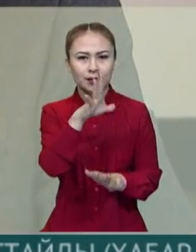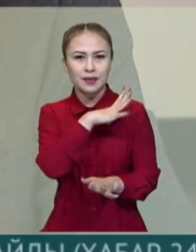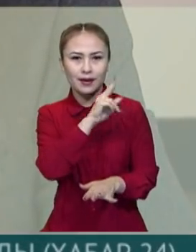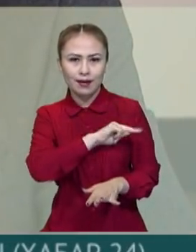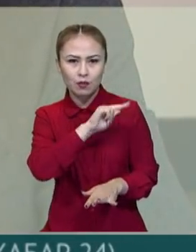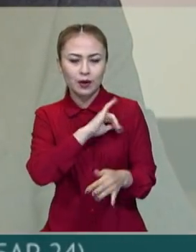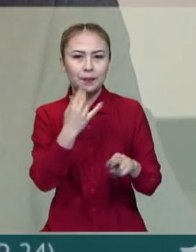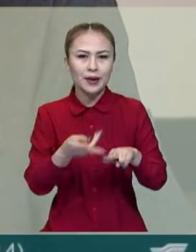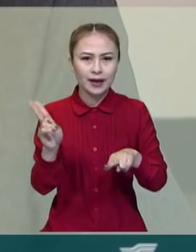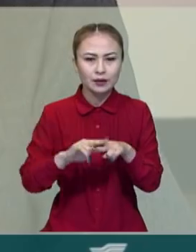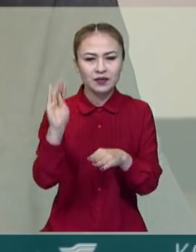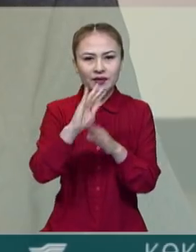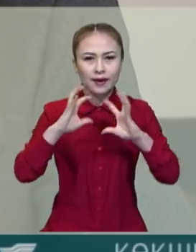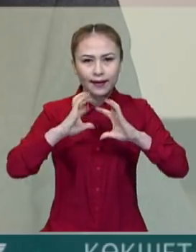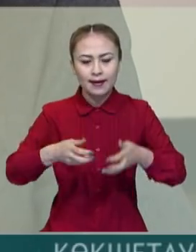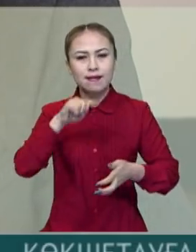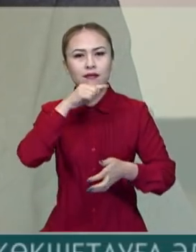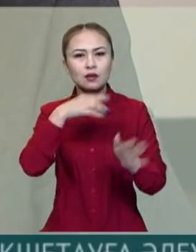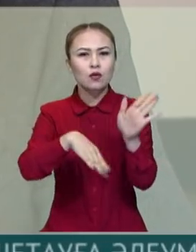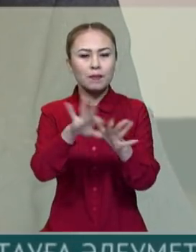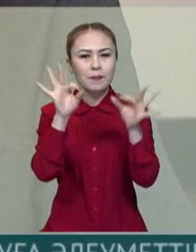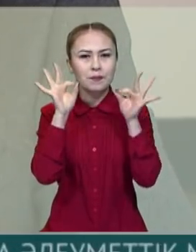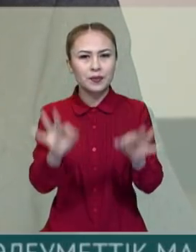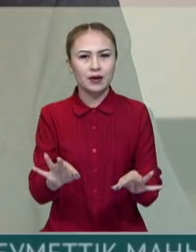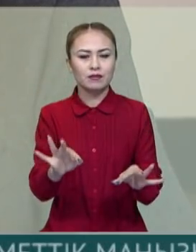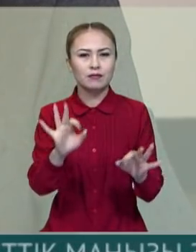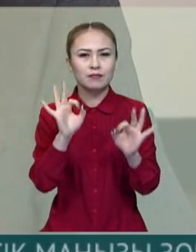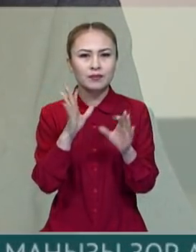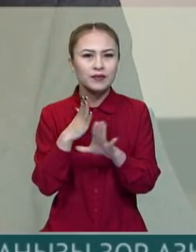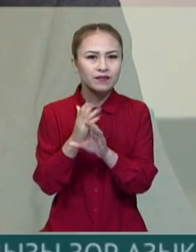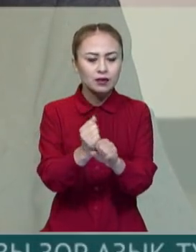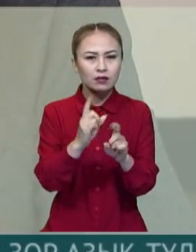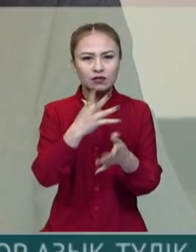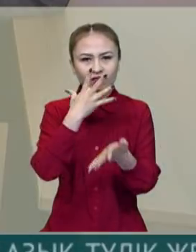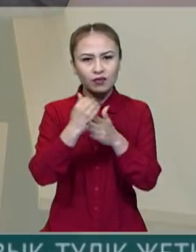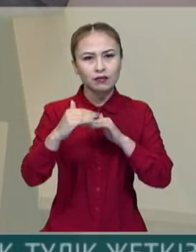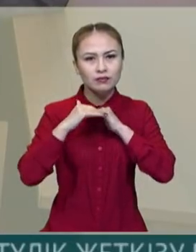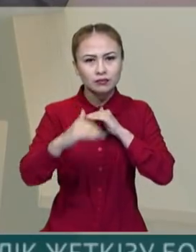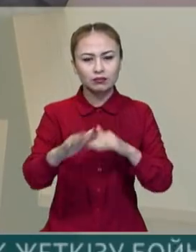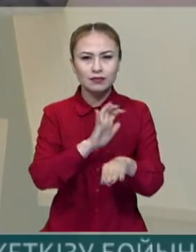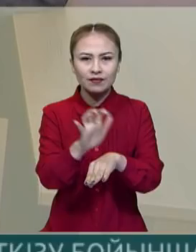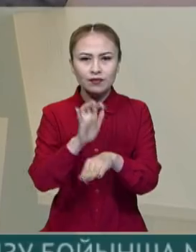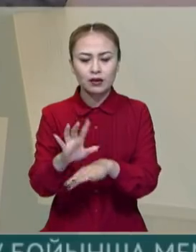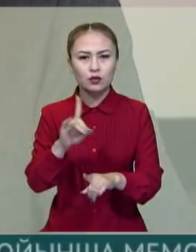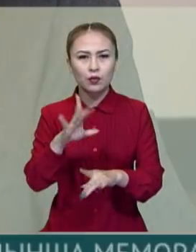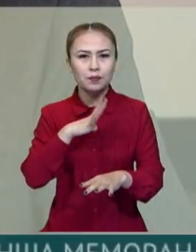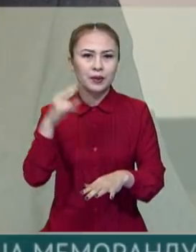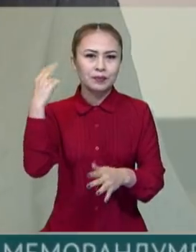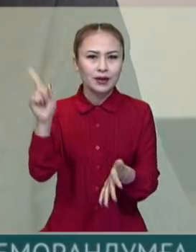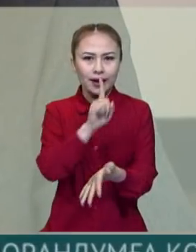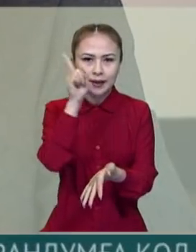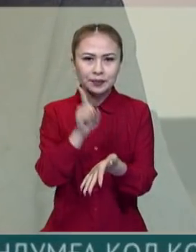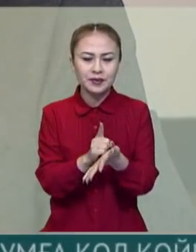және сондай-ақ әлемдік экономикаға тәуелділікті мейлінше азайту. Жаңа құрамдағы үкімет президент қойған